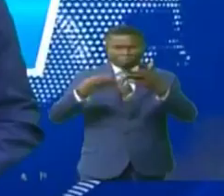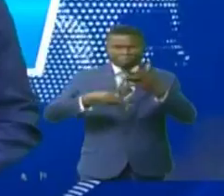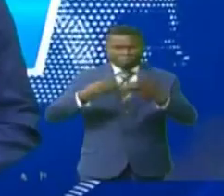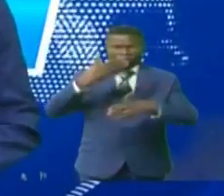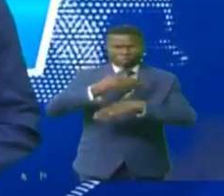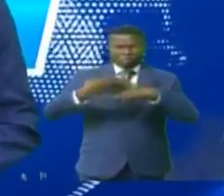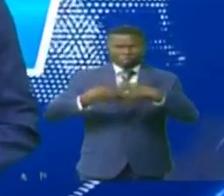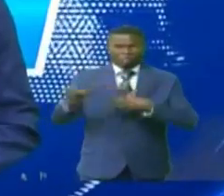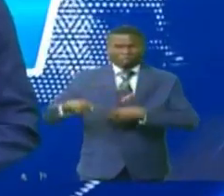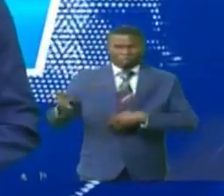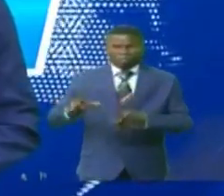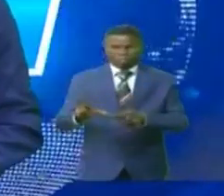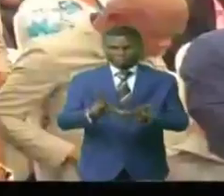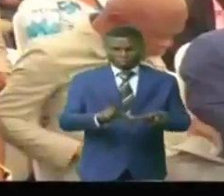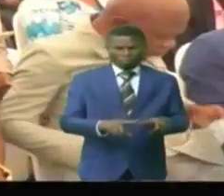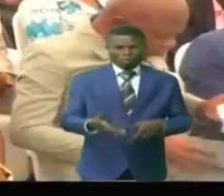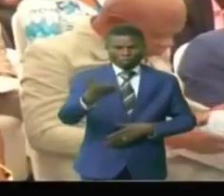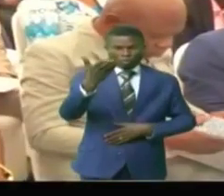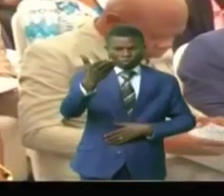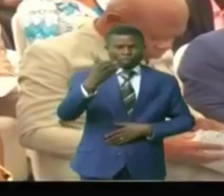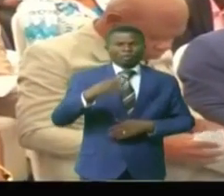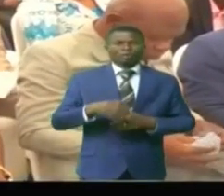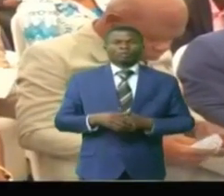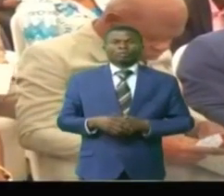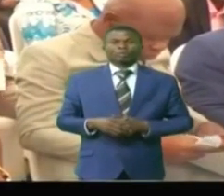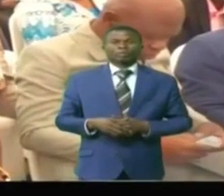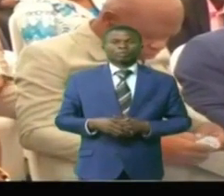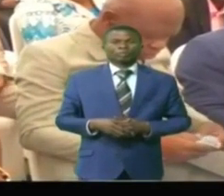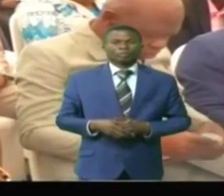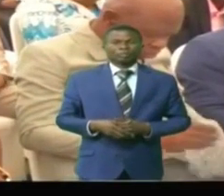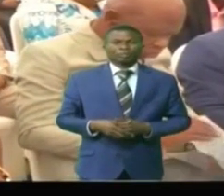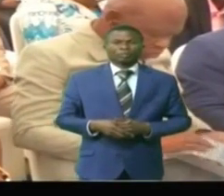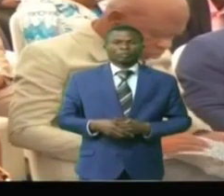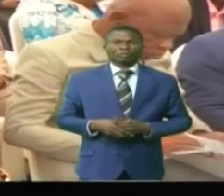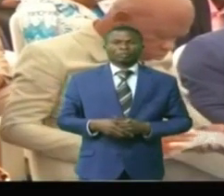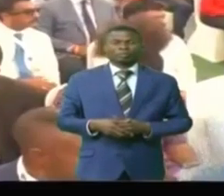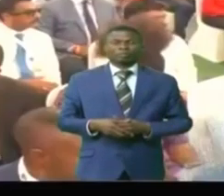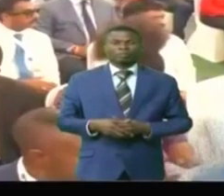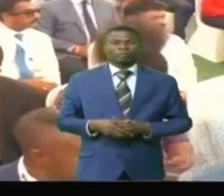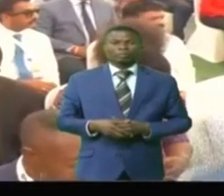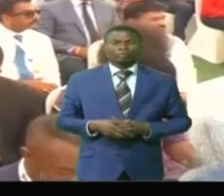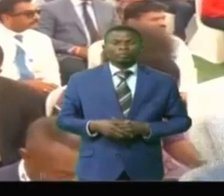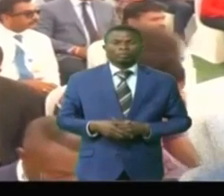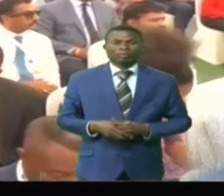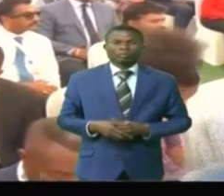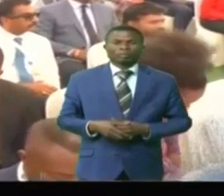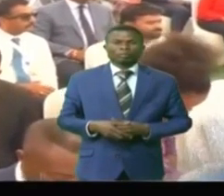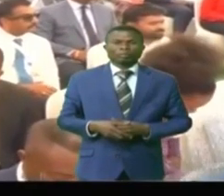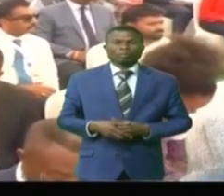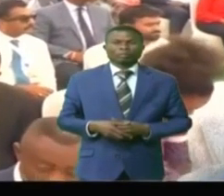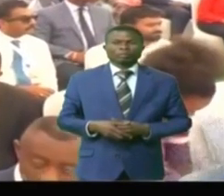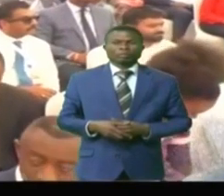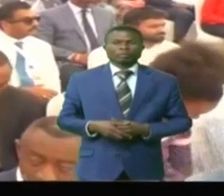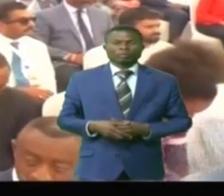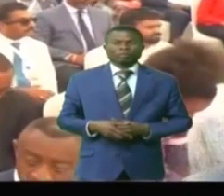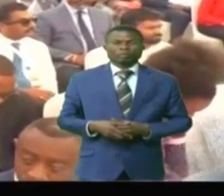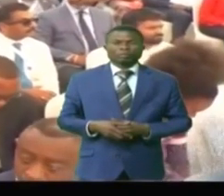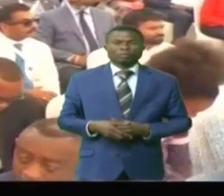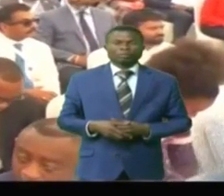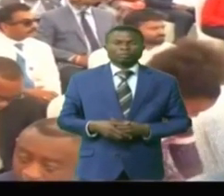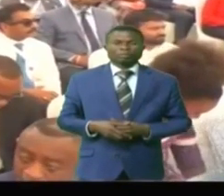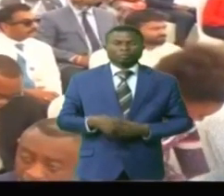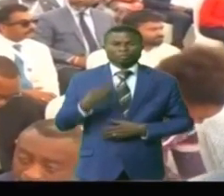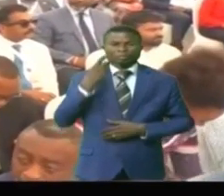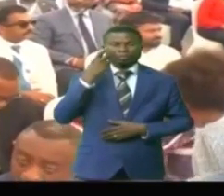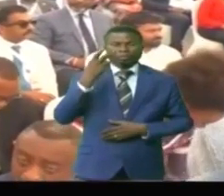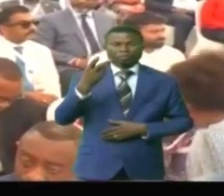dans la province du Lualaba. Regardez. Le développement des infrastructures. C'est sous cette thématique que s'est ouverte la 7e édition de